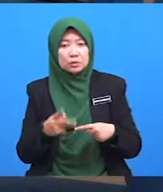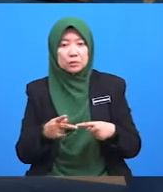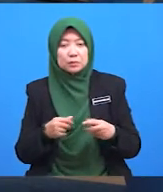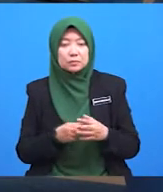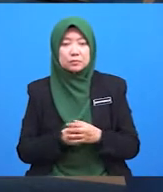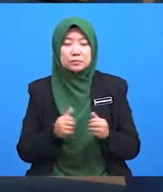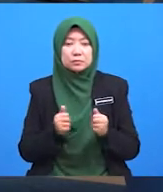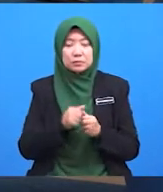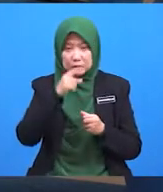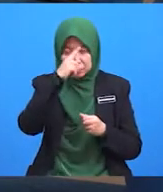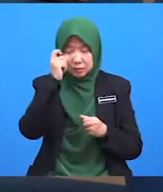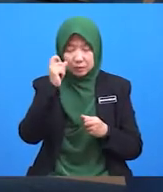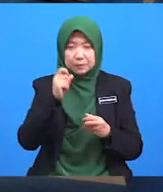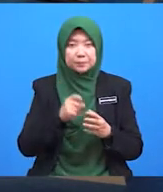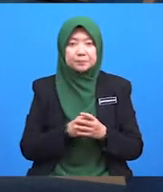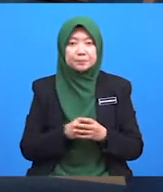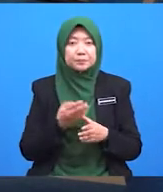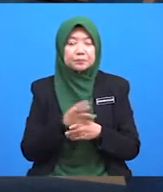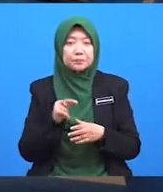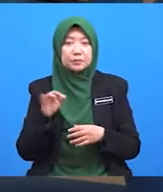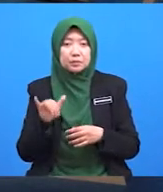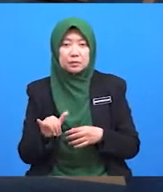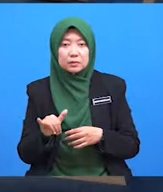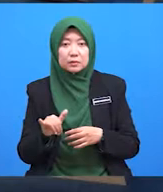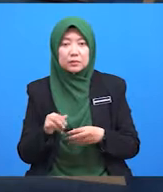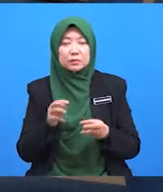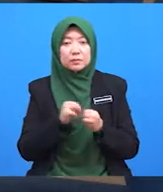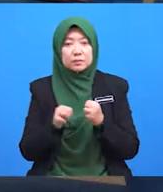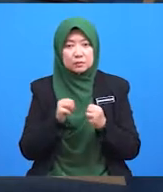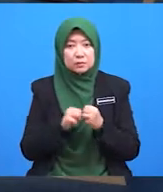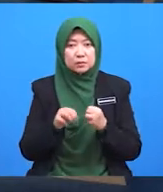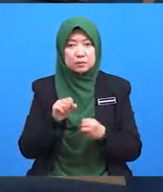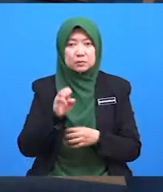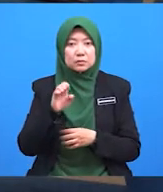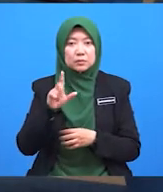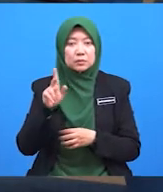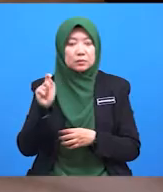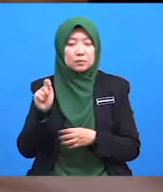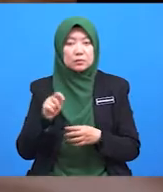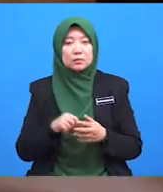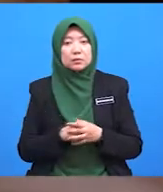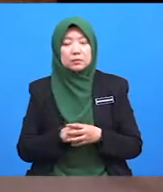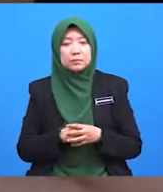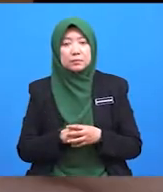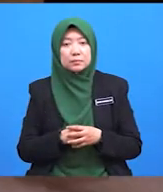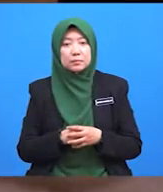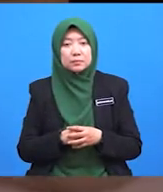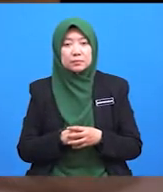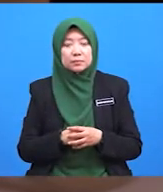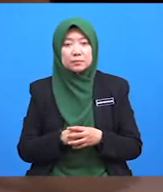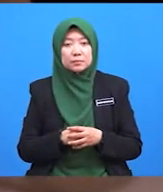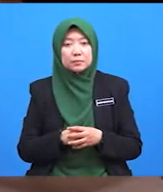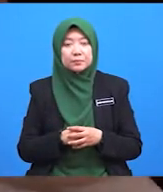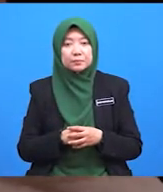lid hitam dipasang pada bahagian yang mempunyai masalah selulit. Pasangkan pad pada